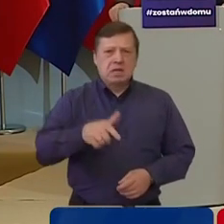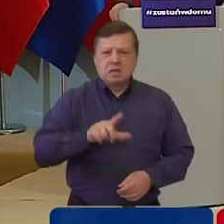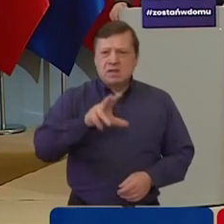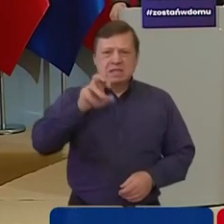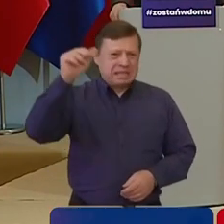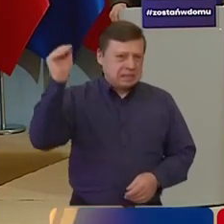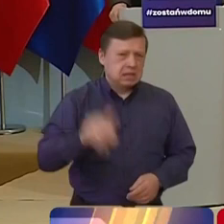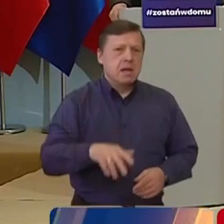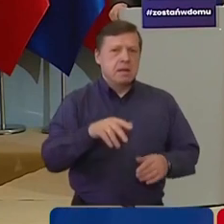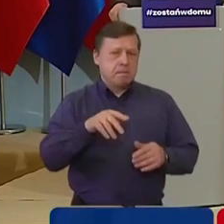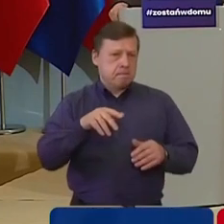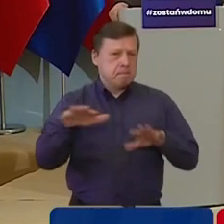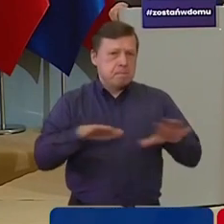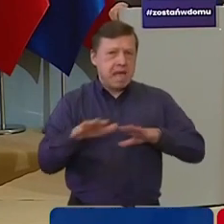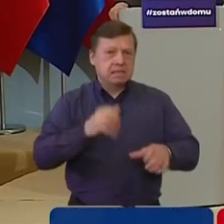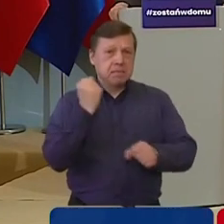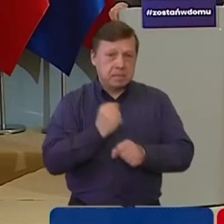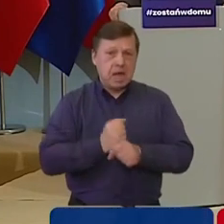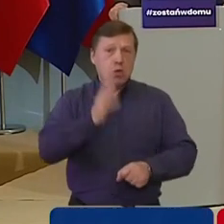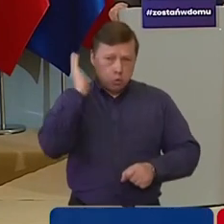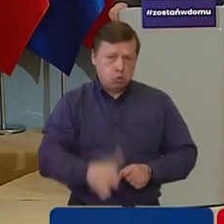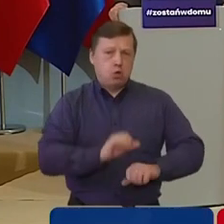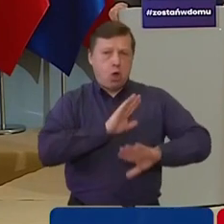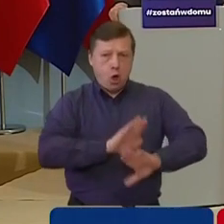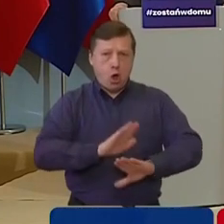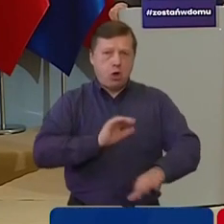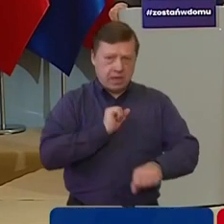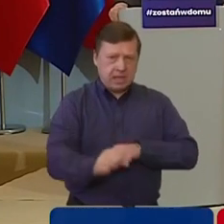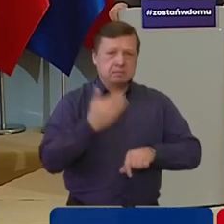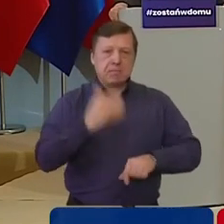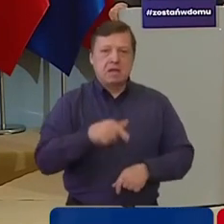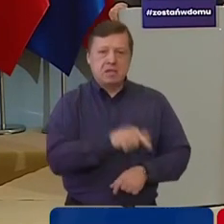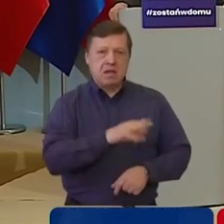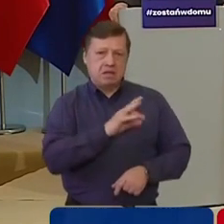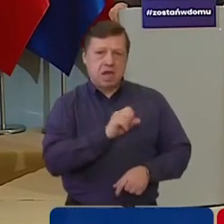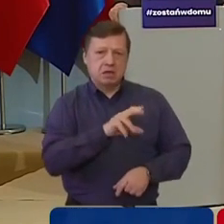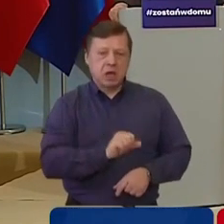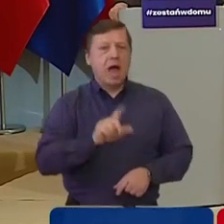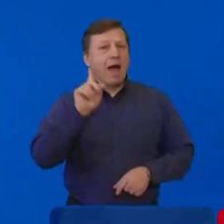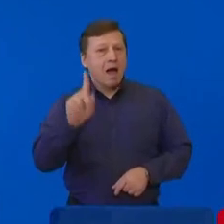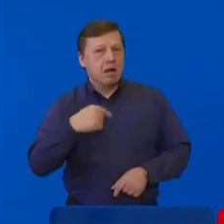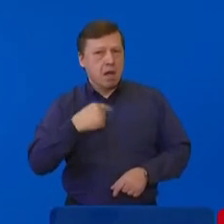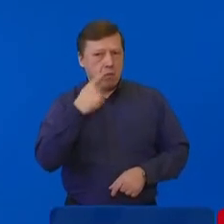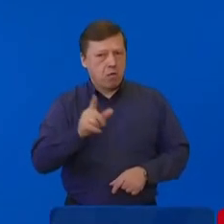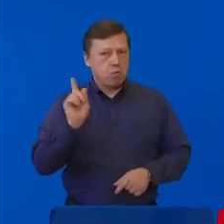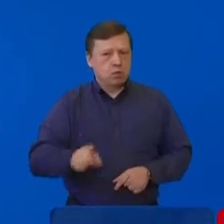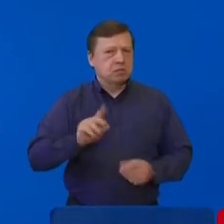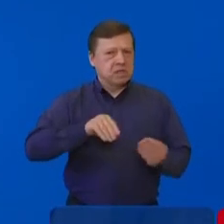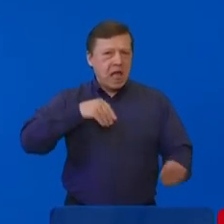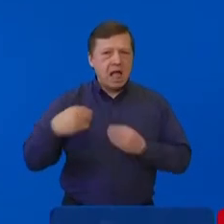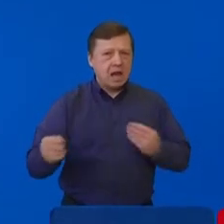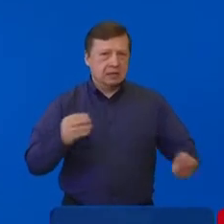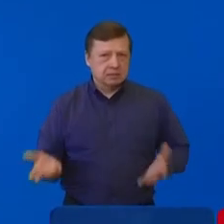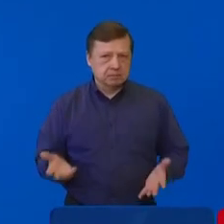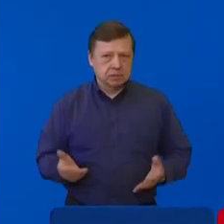tysięcy miejsc pracy już dzisiaj są chronione dzięki tamtej tarczy. Ale powiedziałem o elastyczności. I to, co dzisiaj mówię,